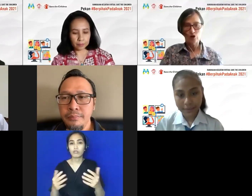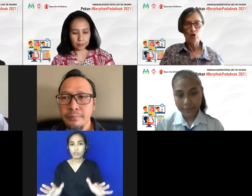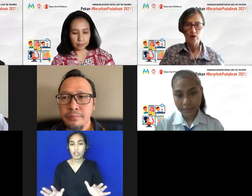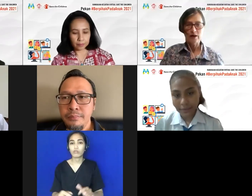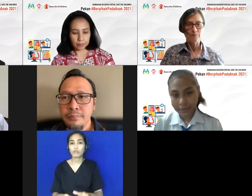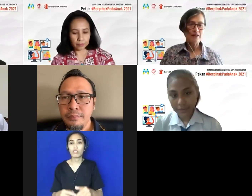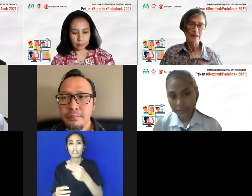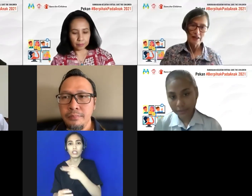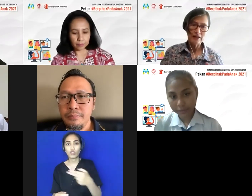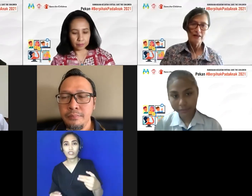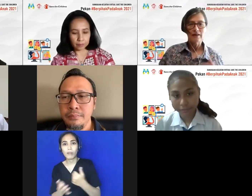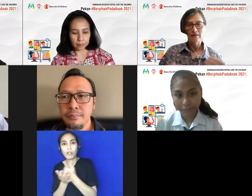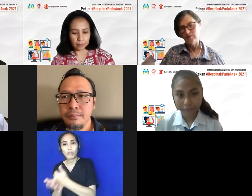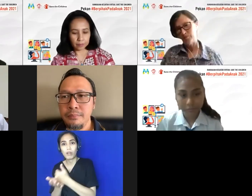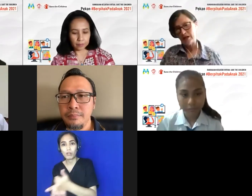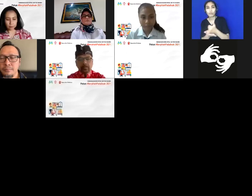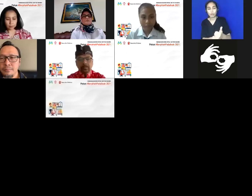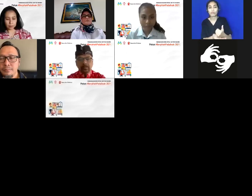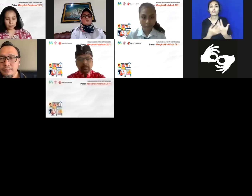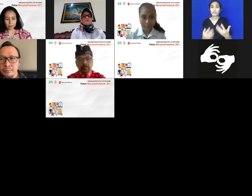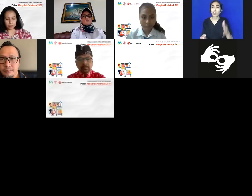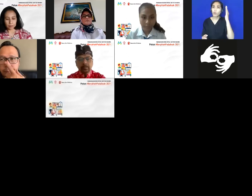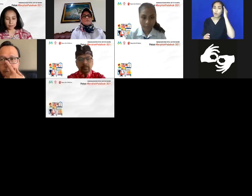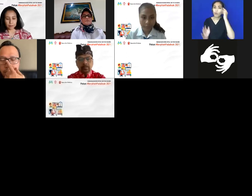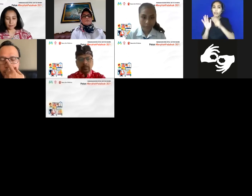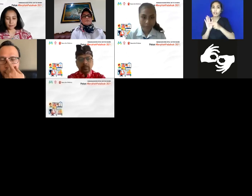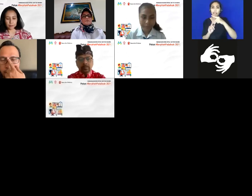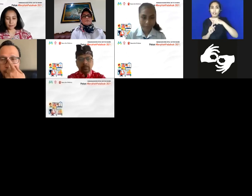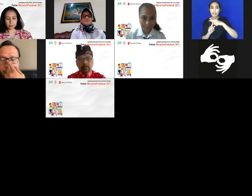that, NTT, Java, all over